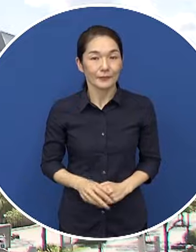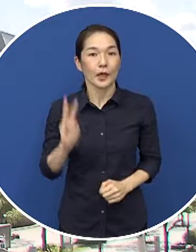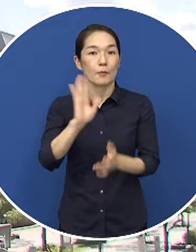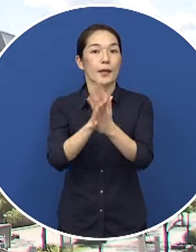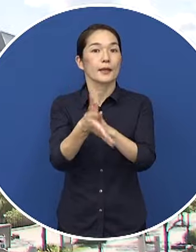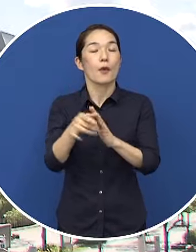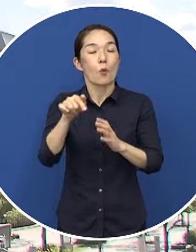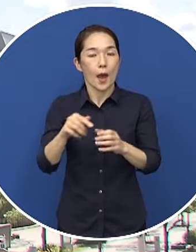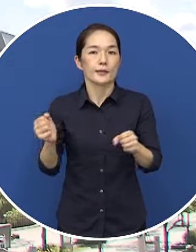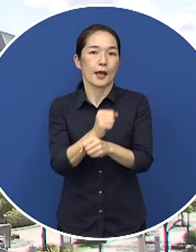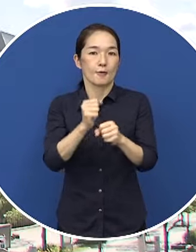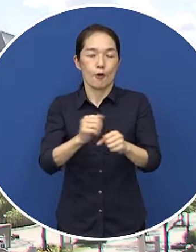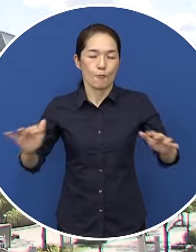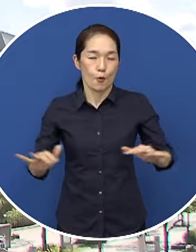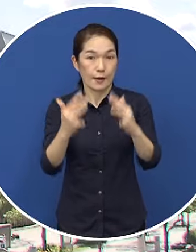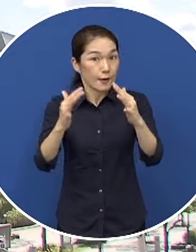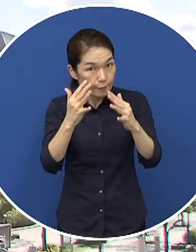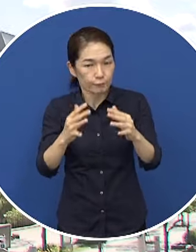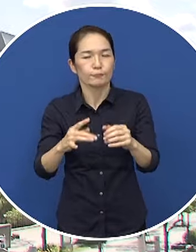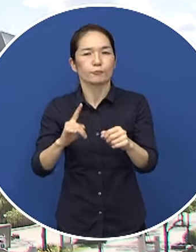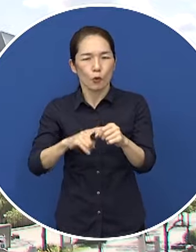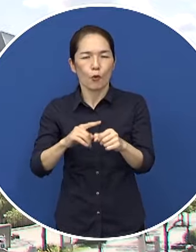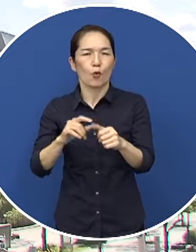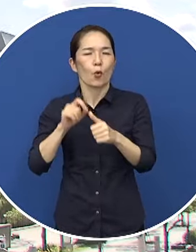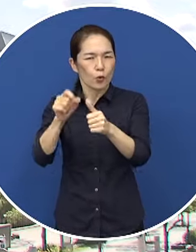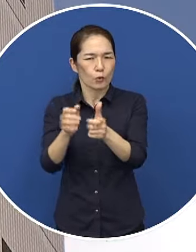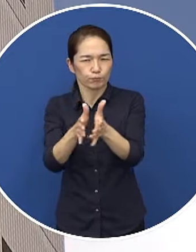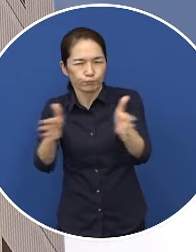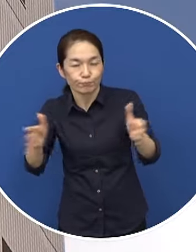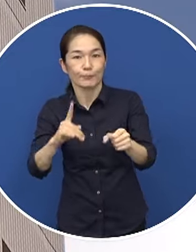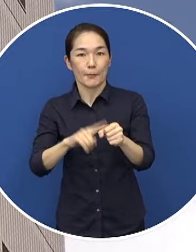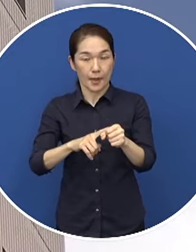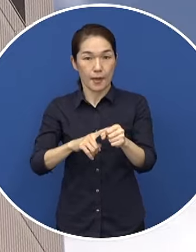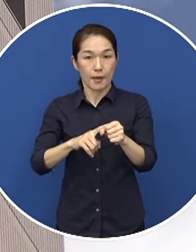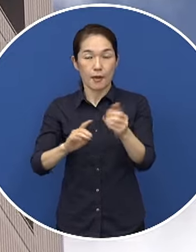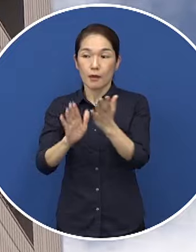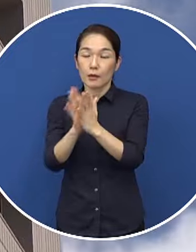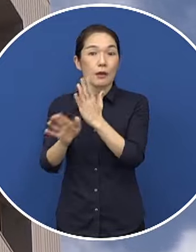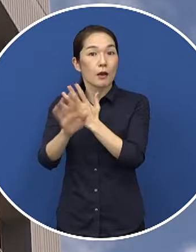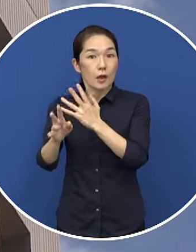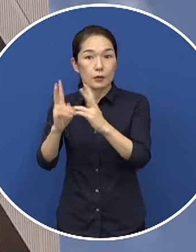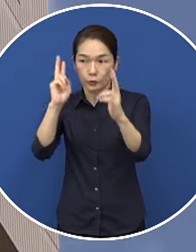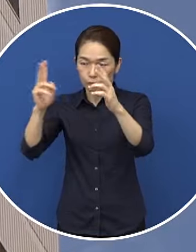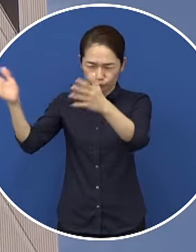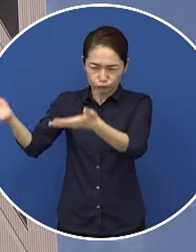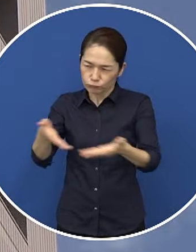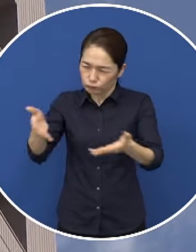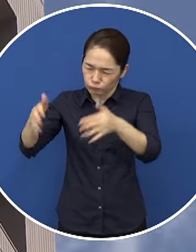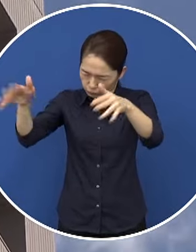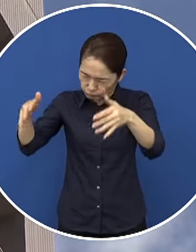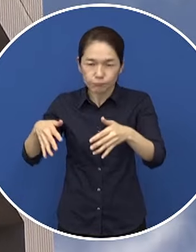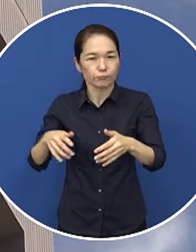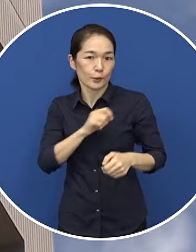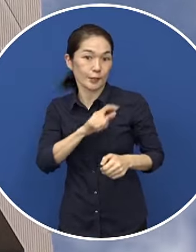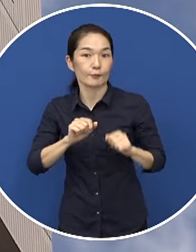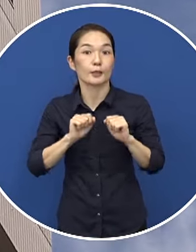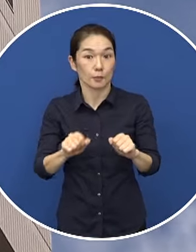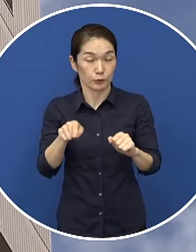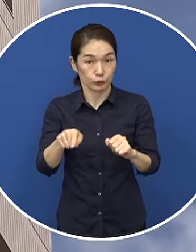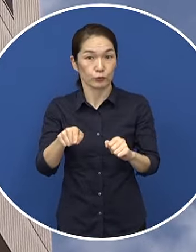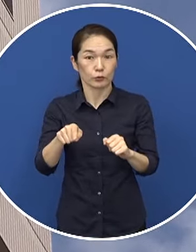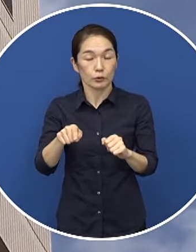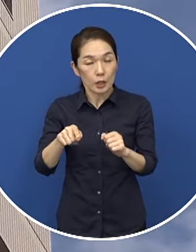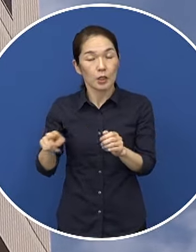鹿児島県は産業の振興と雇用拡大を図るため、企業誘致を積極的に促進しています。